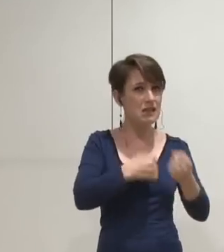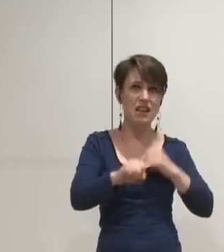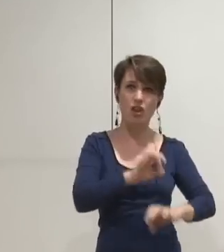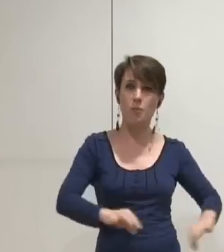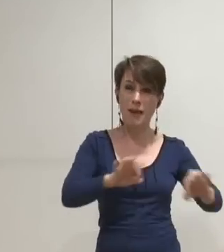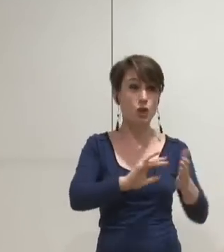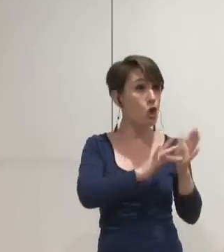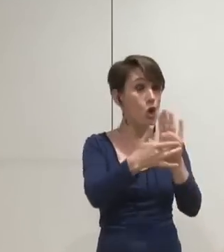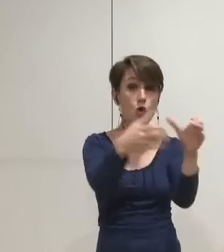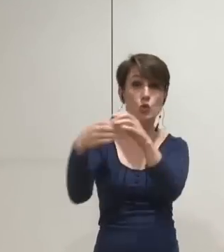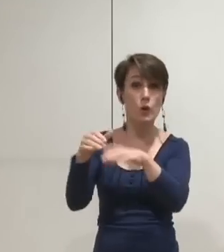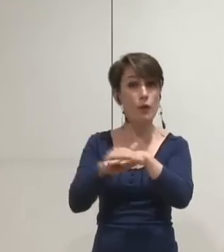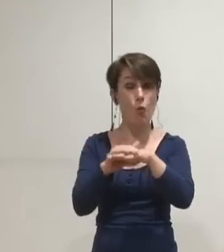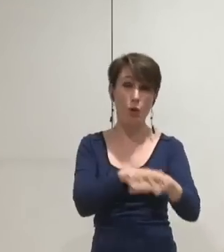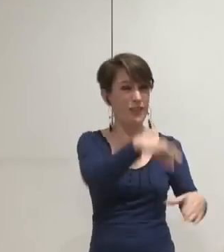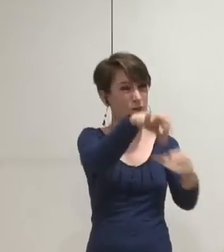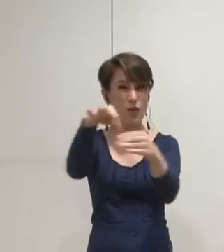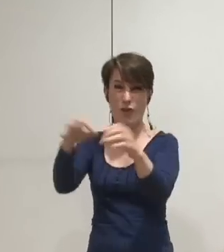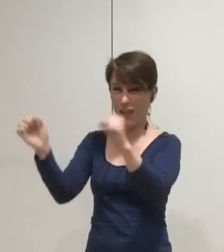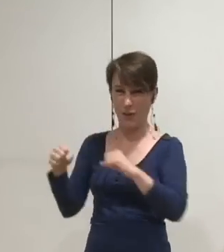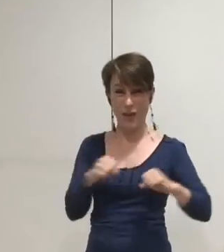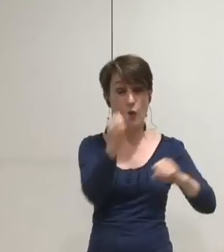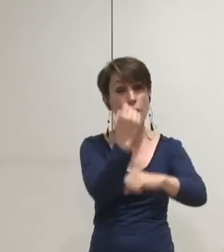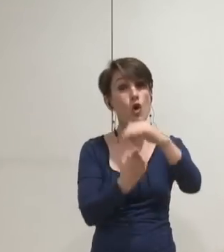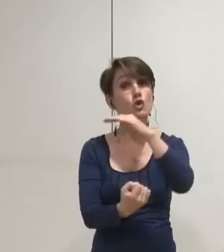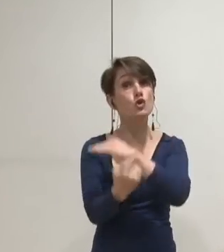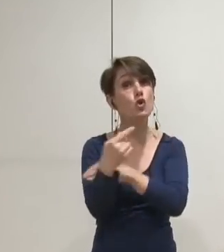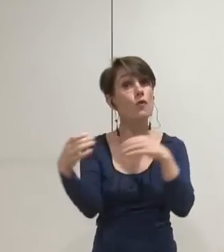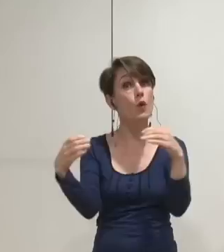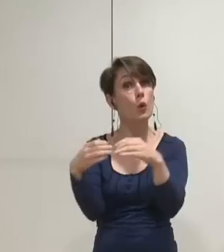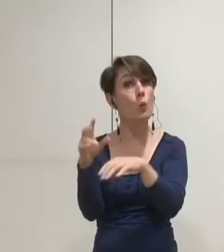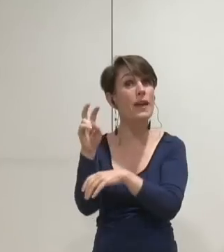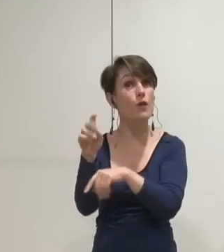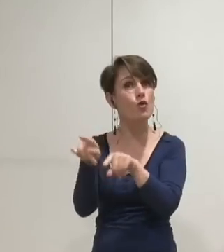de l'époque sauf les élus écologie et